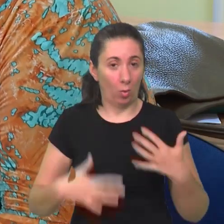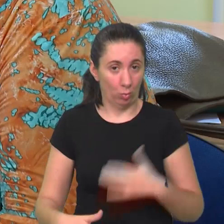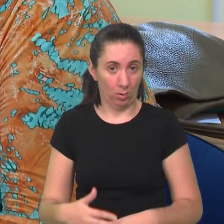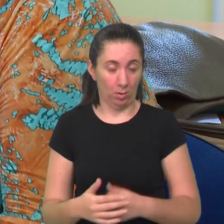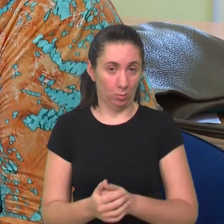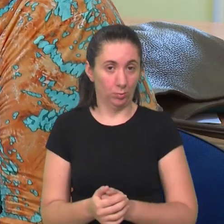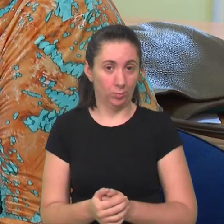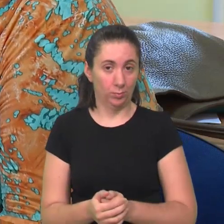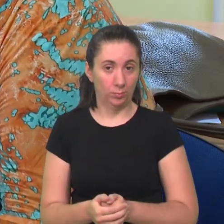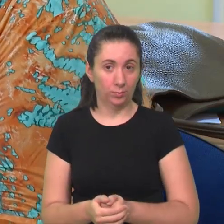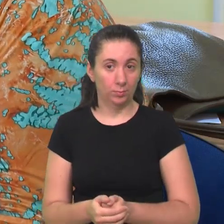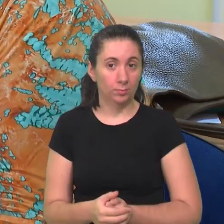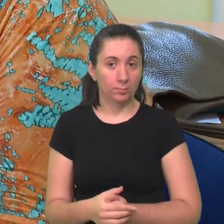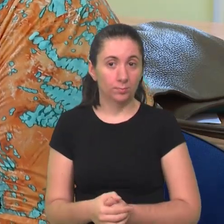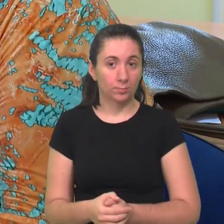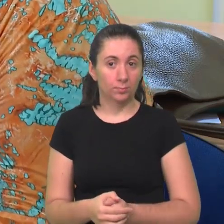organizmu.